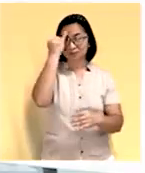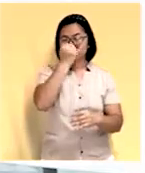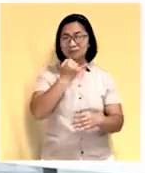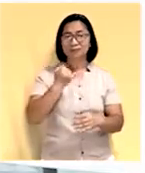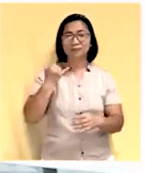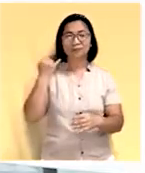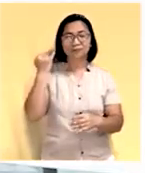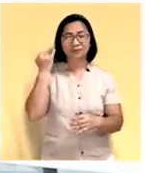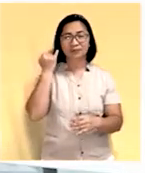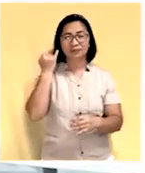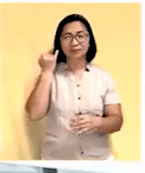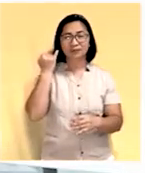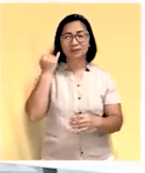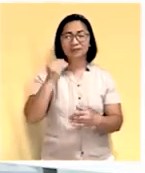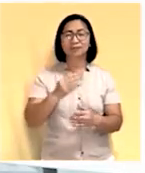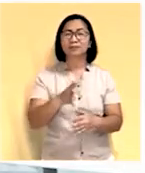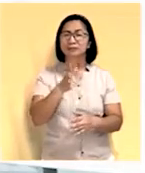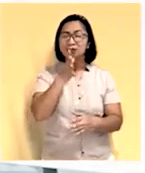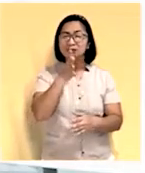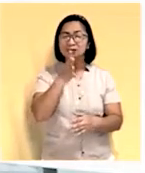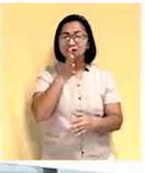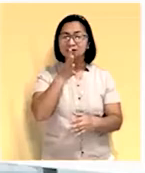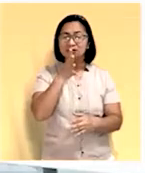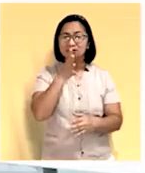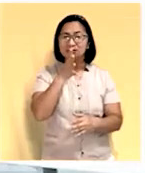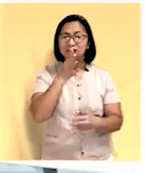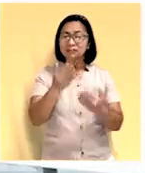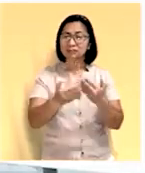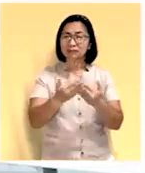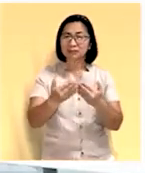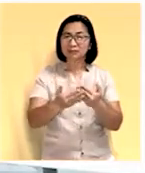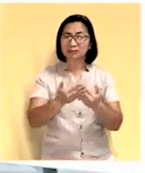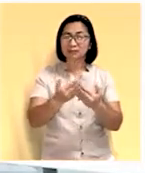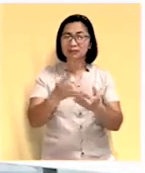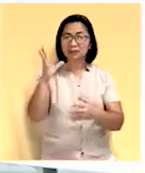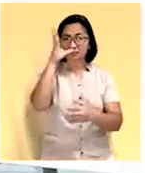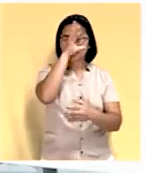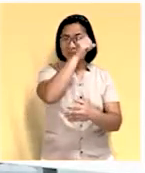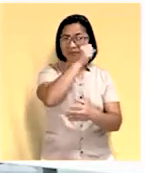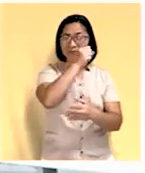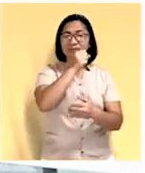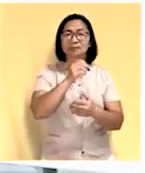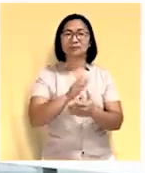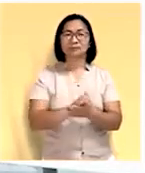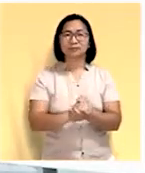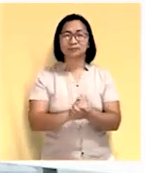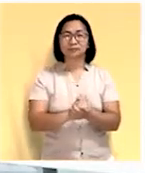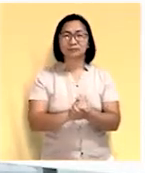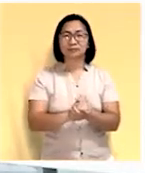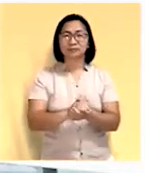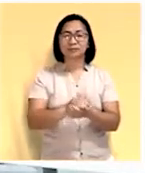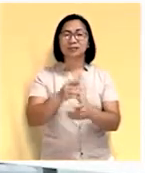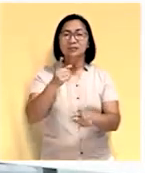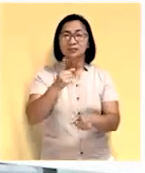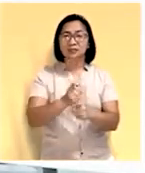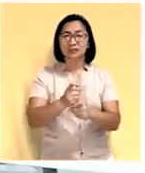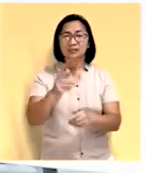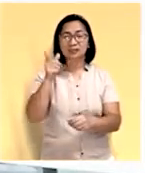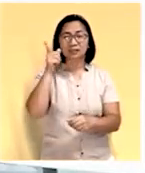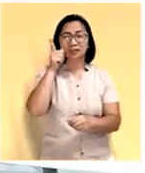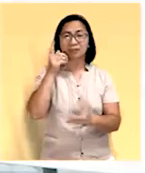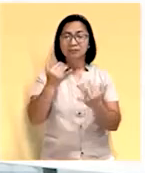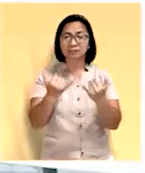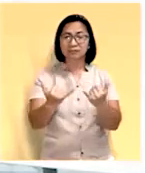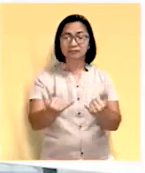Nay, madali lang po pala ang pag-estimate. Tama, Lina. Ngayon naman, subukan nyo